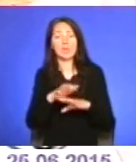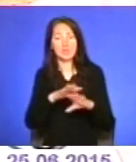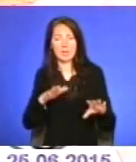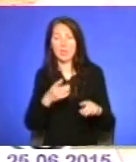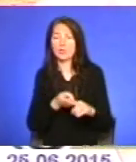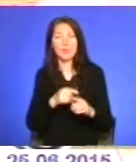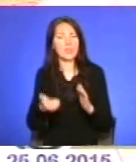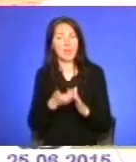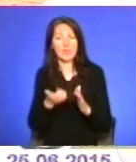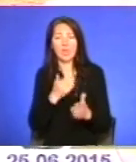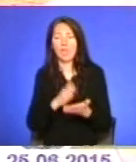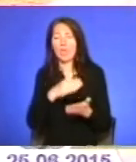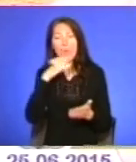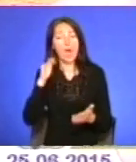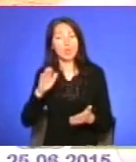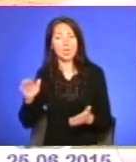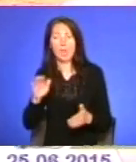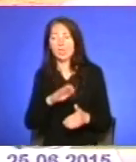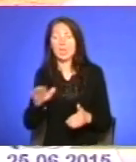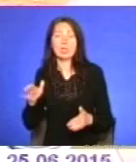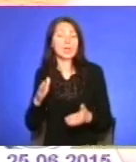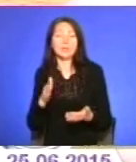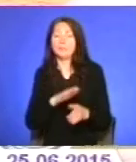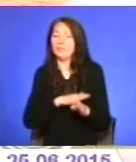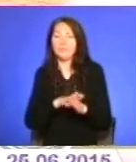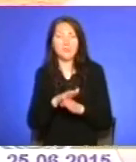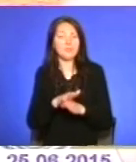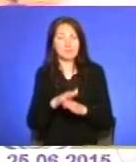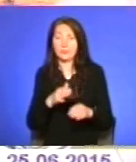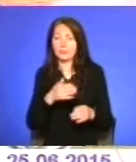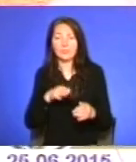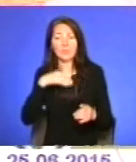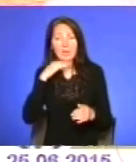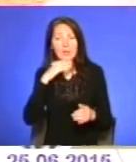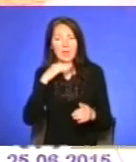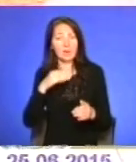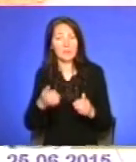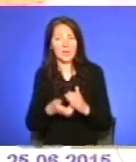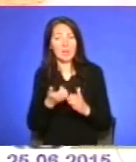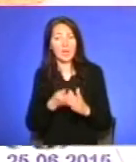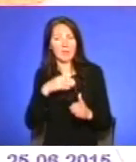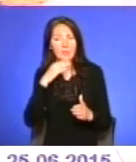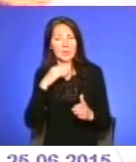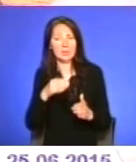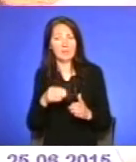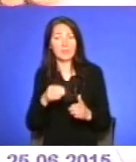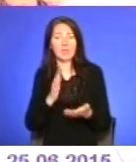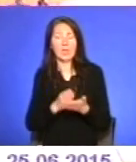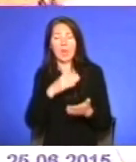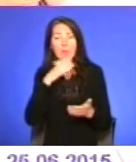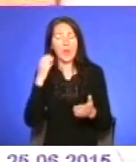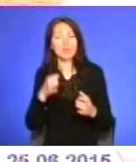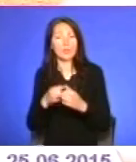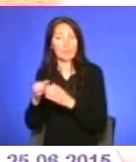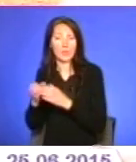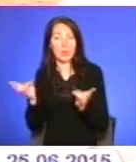багато дітей. І діти не поміщаються згідно розкладу назвати в спортивну залу, особливо це літній період. Але тут дуже багато є комунікацій. То нам